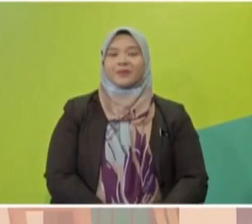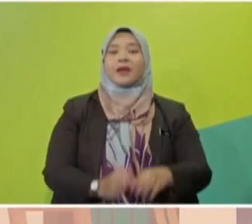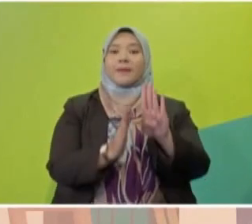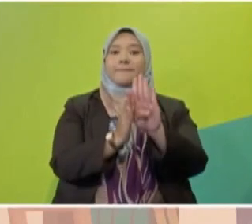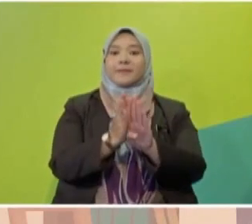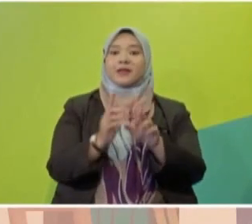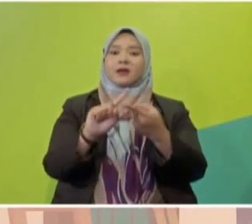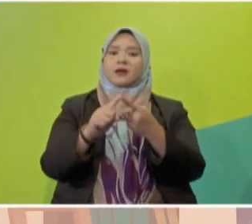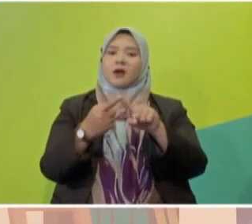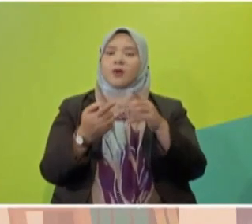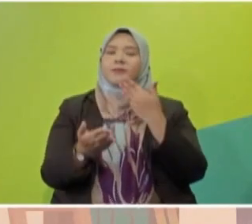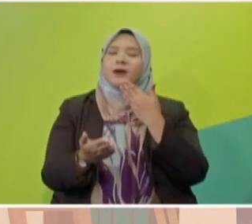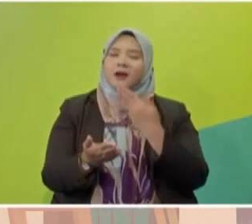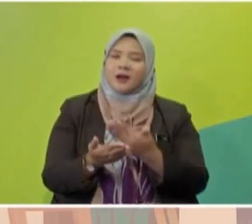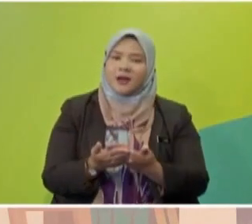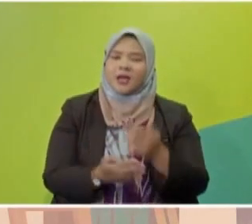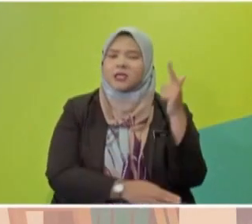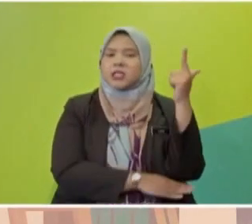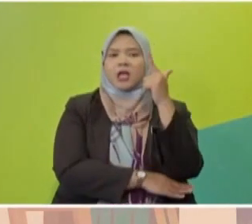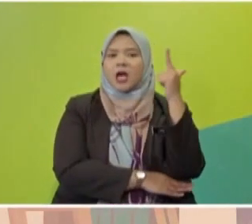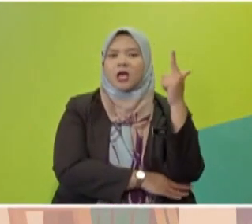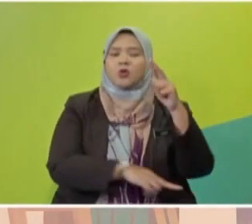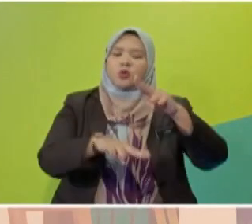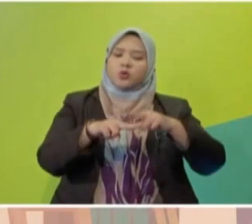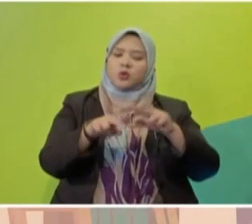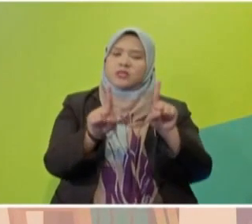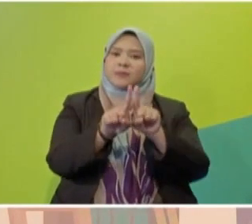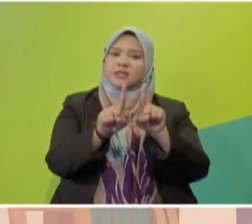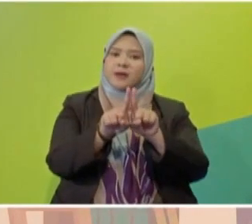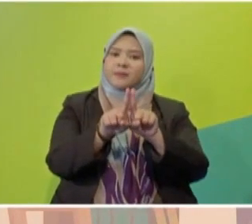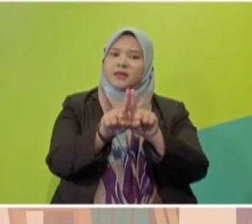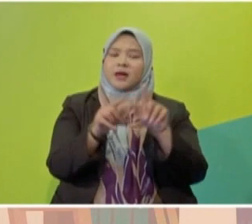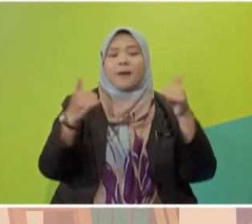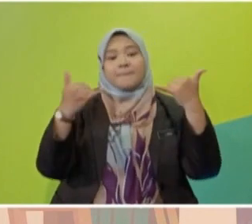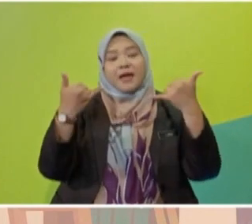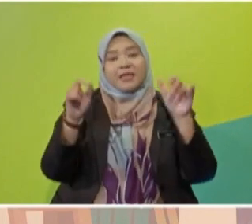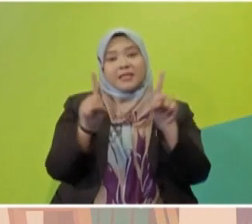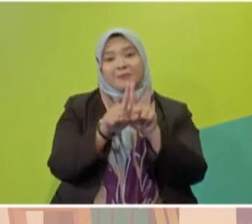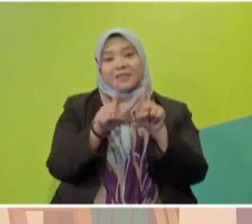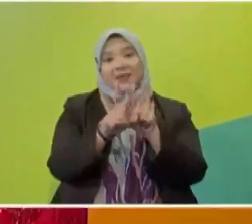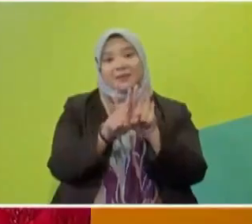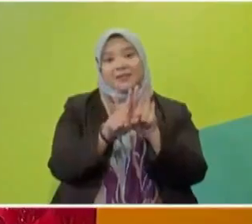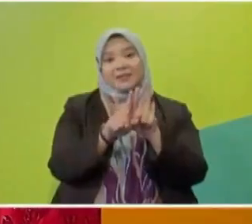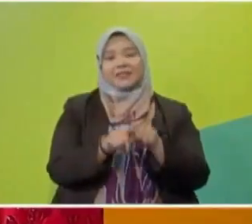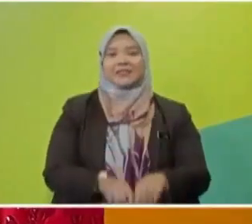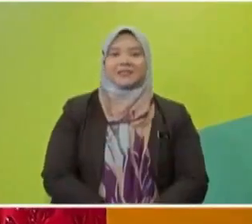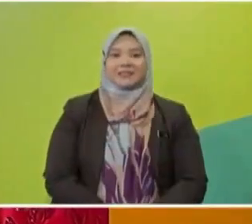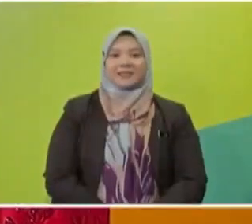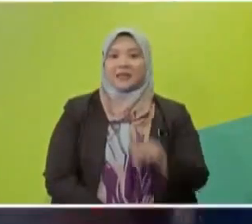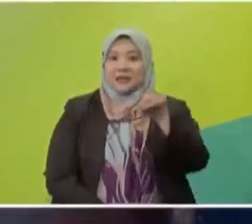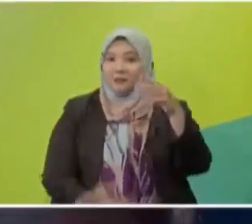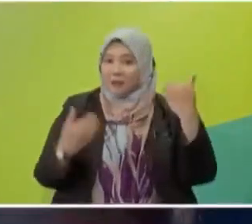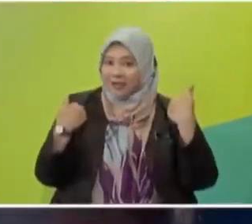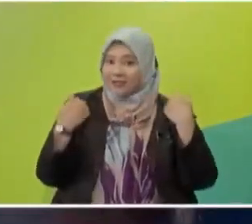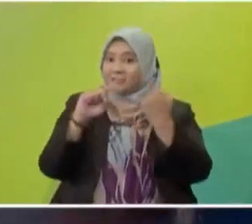berkawan rapat. Wah, dua-dua kumpulan sangat hebat. Lima wah untuk semut.